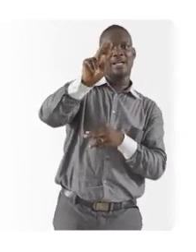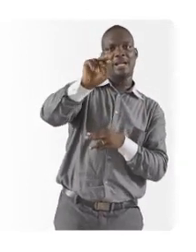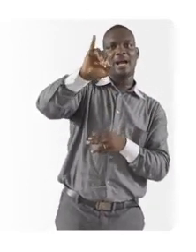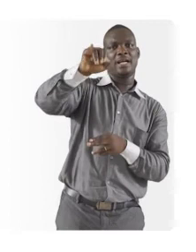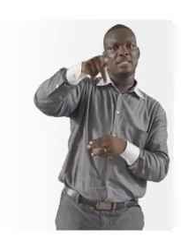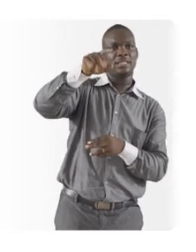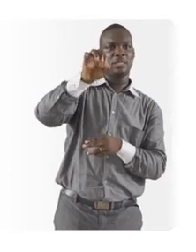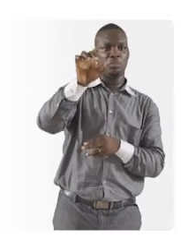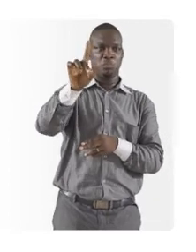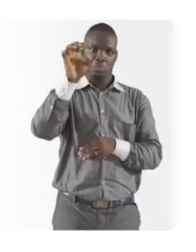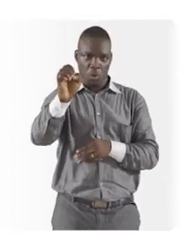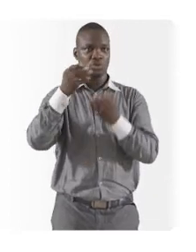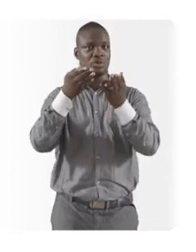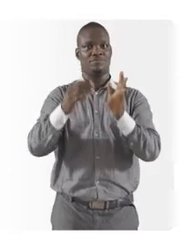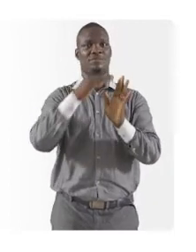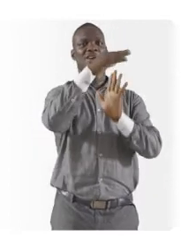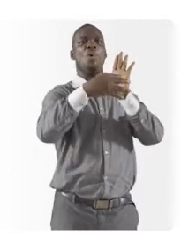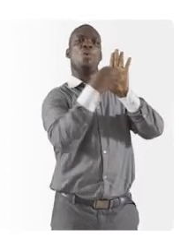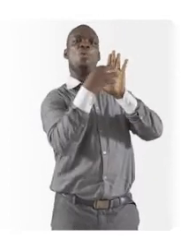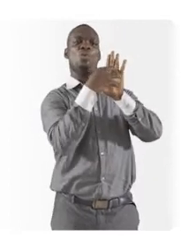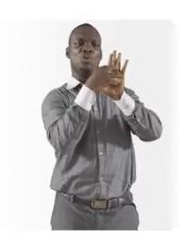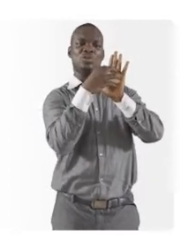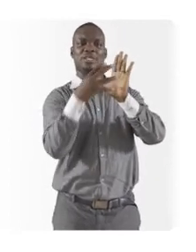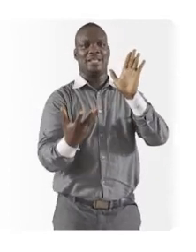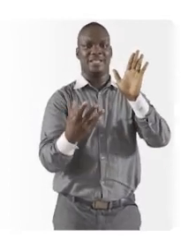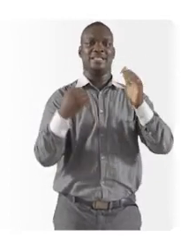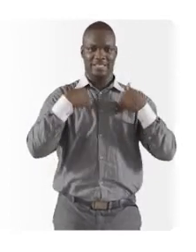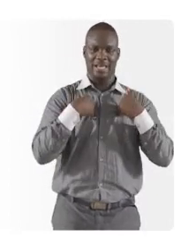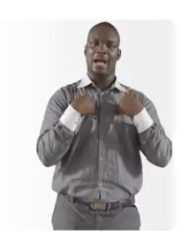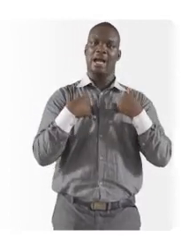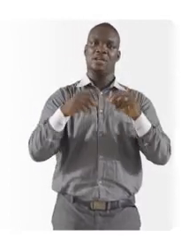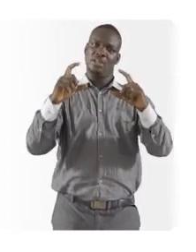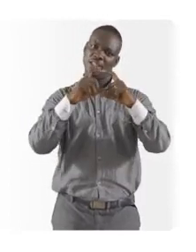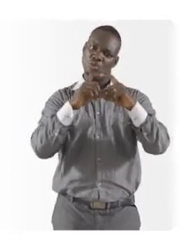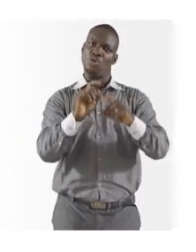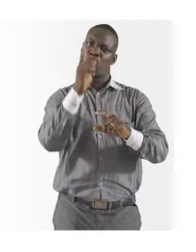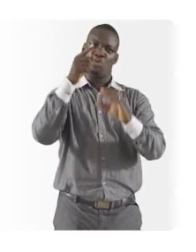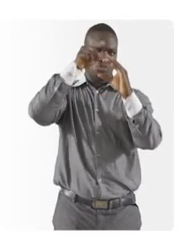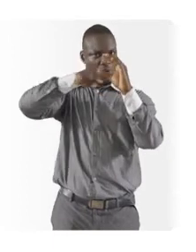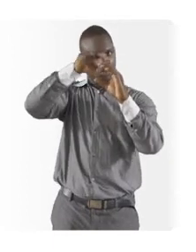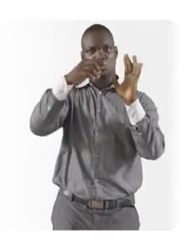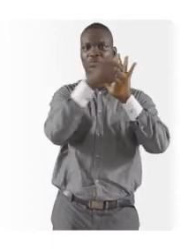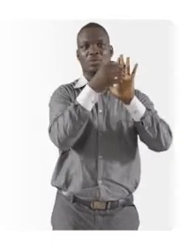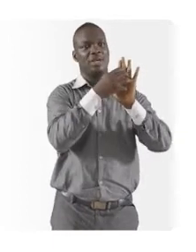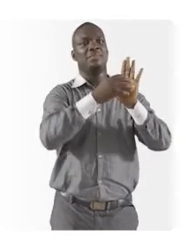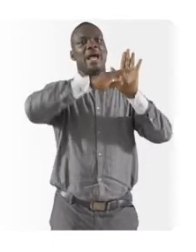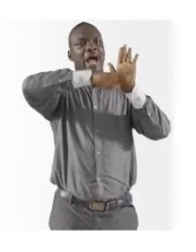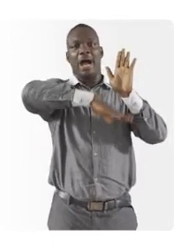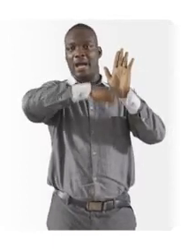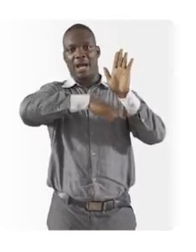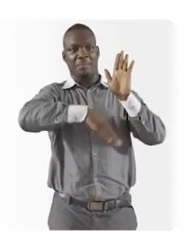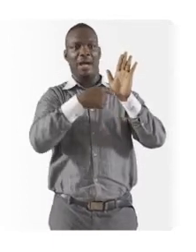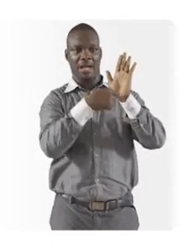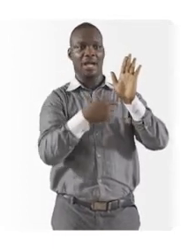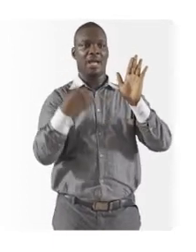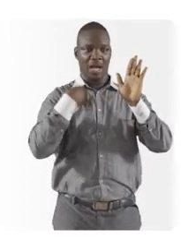antipodes. Au centre, une cellule à 2 noyaux. Au pôle